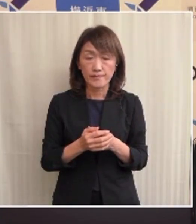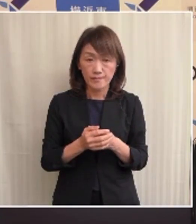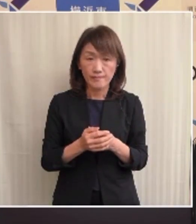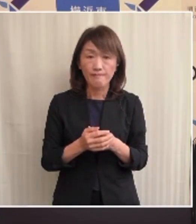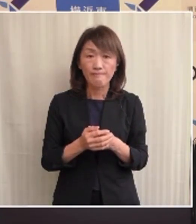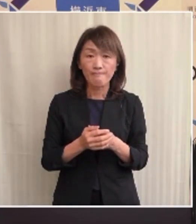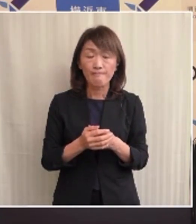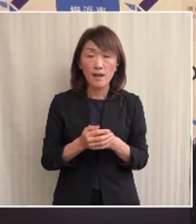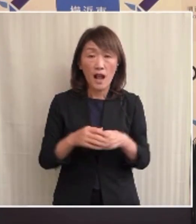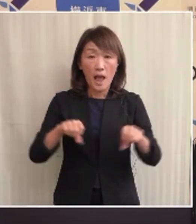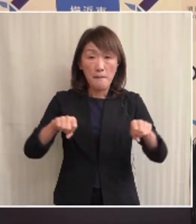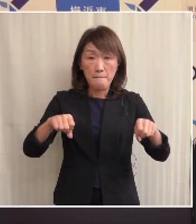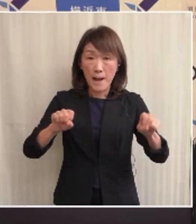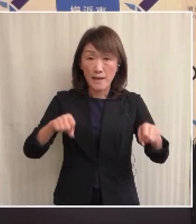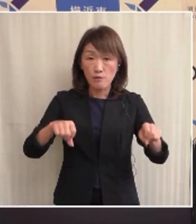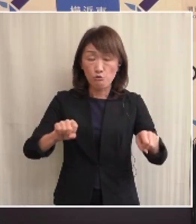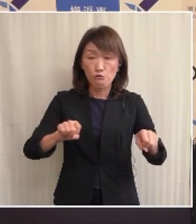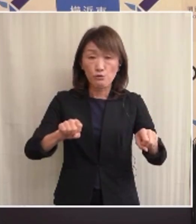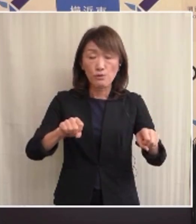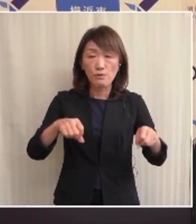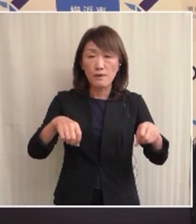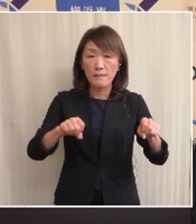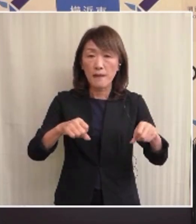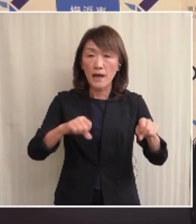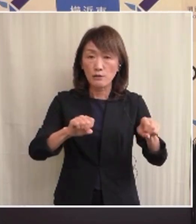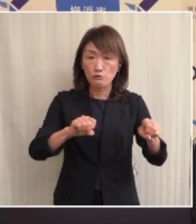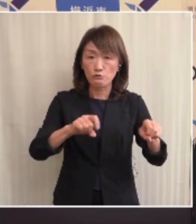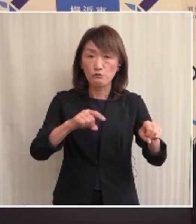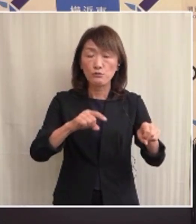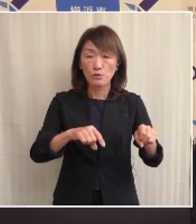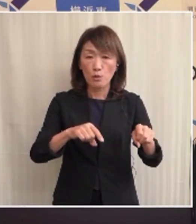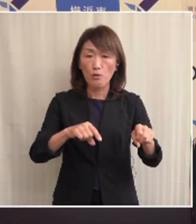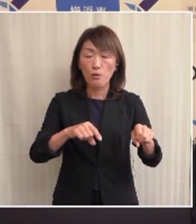この二輪車バイクがですね、